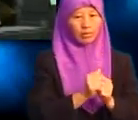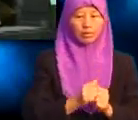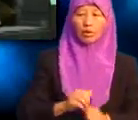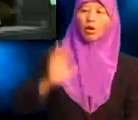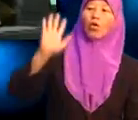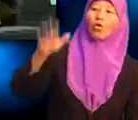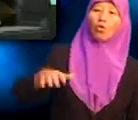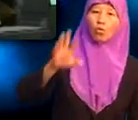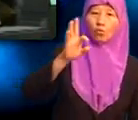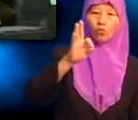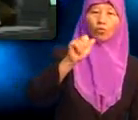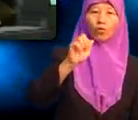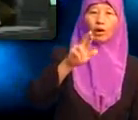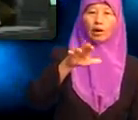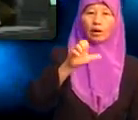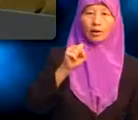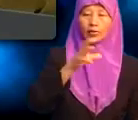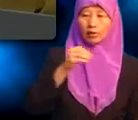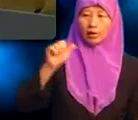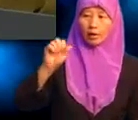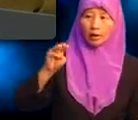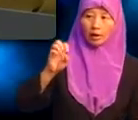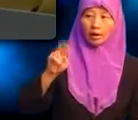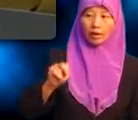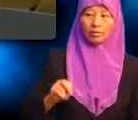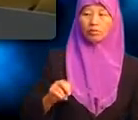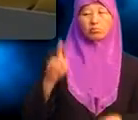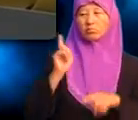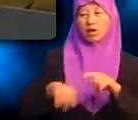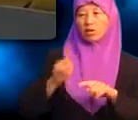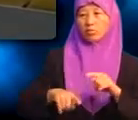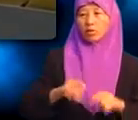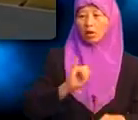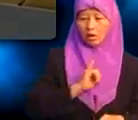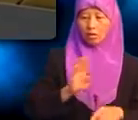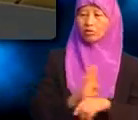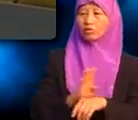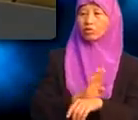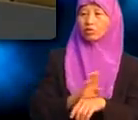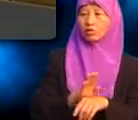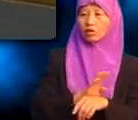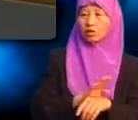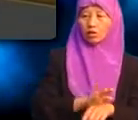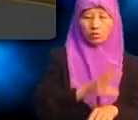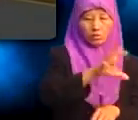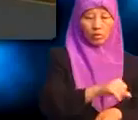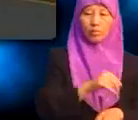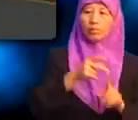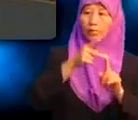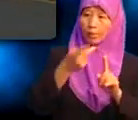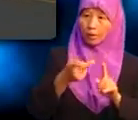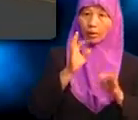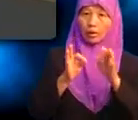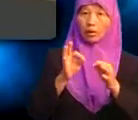Oh, Faris dan Aman ni rupanya. Tak bolehlah. Abang sedang sibuk mengira hasil padi ni. Kalau